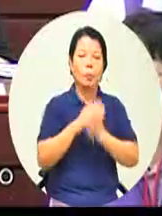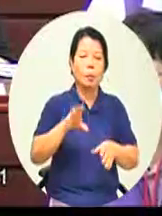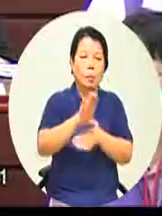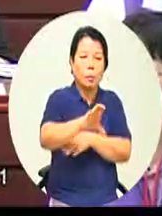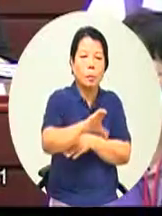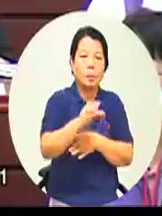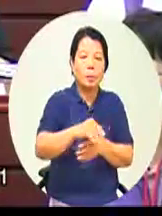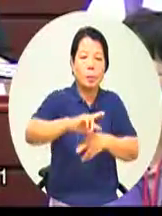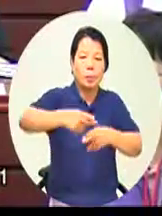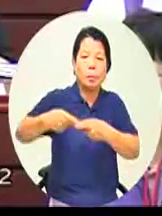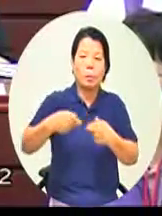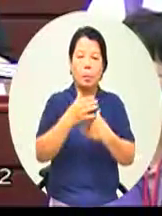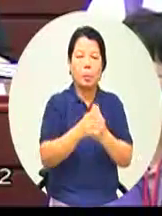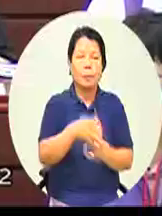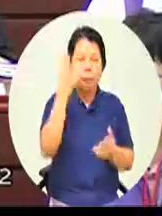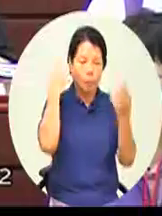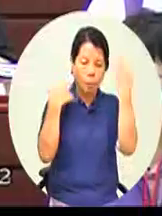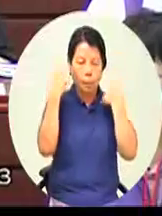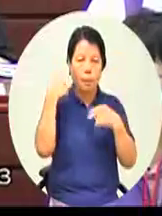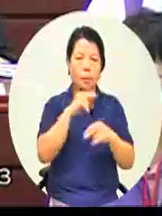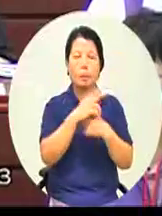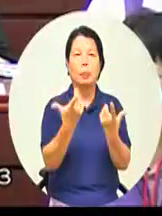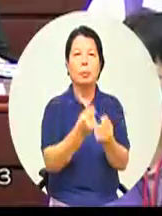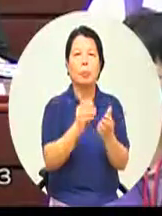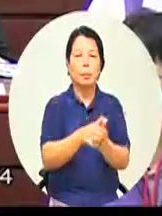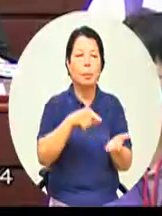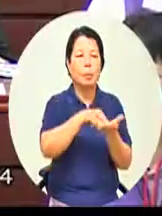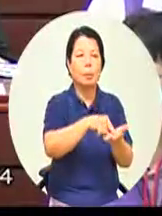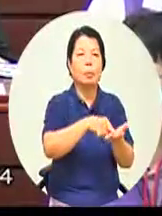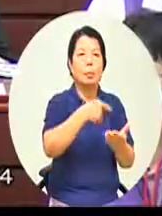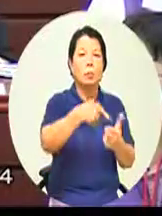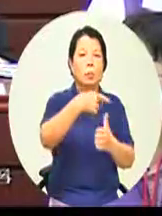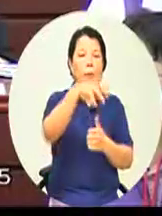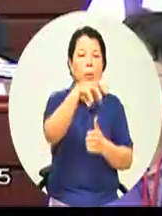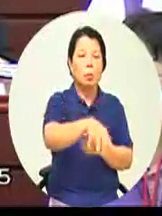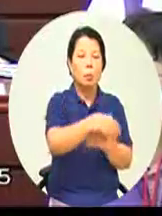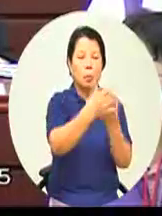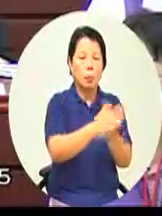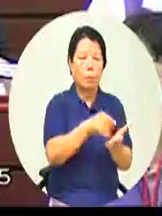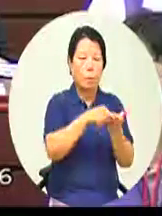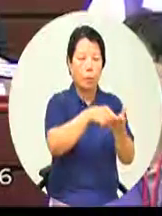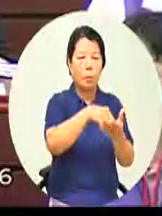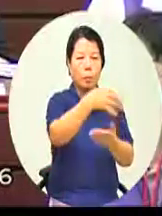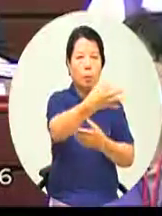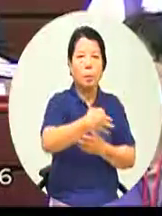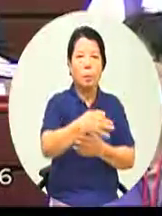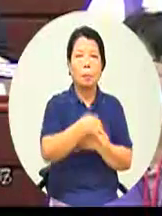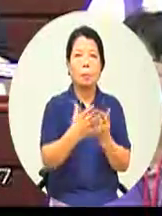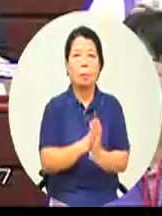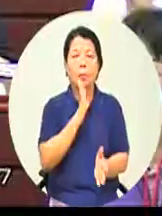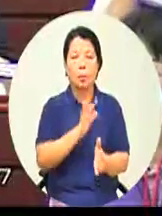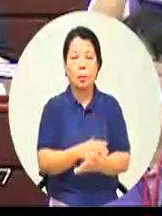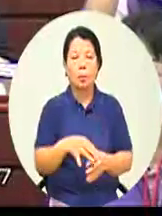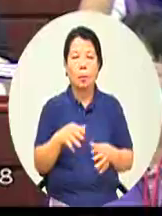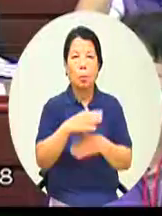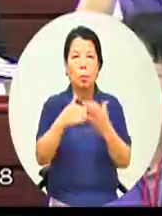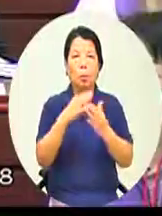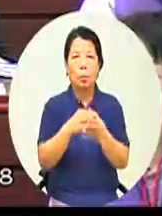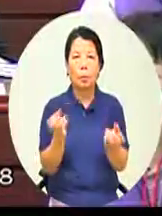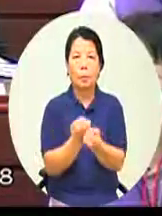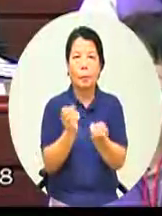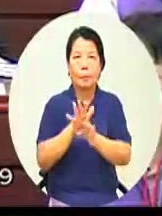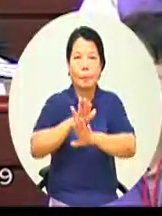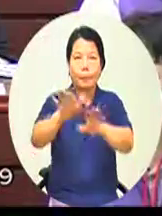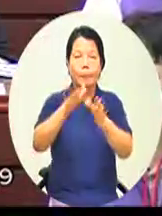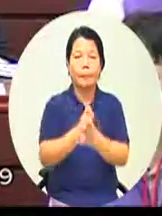植一个班，然后跟教育部申请相关的经费来做处理。所以一个学校的发展，刚才又提